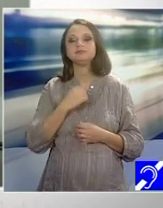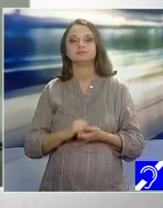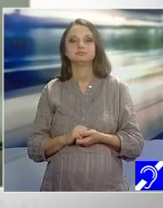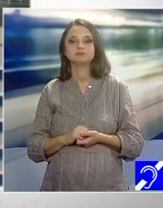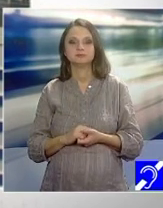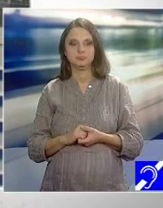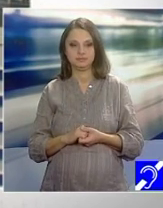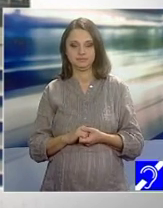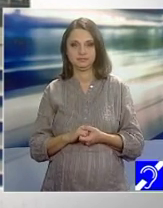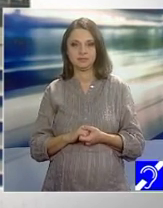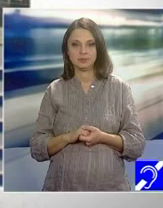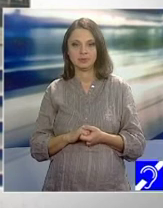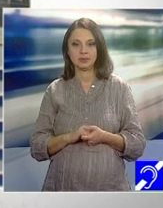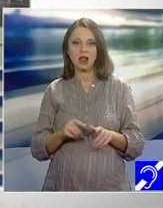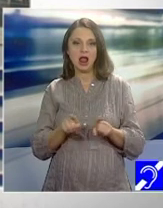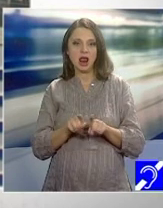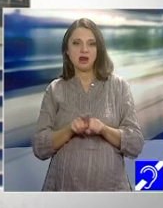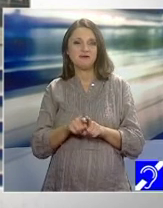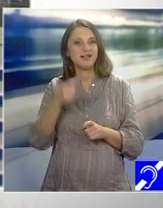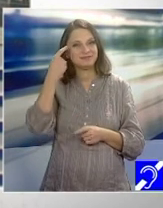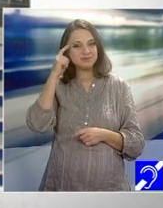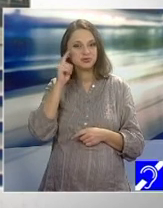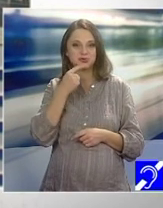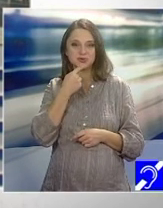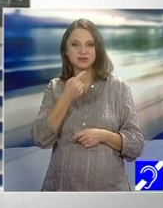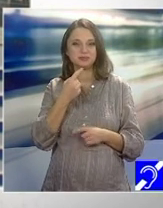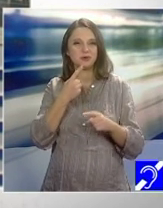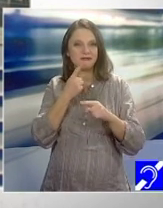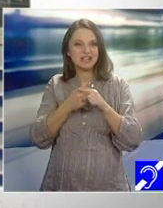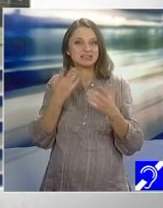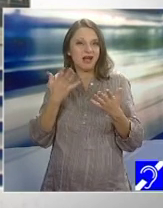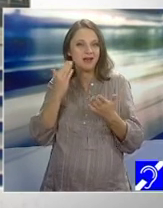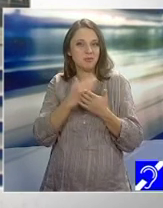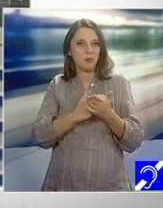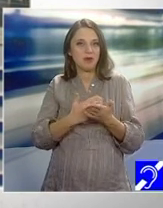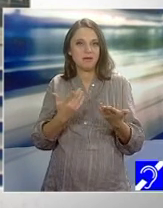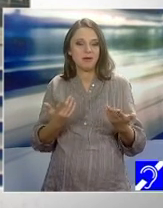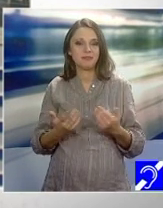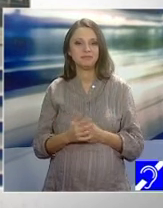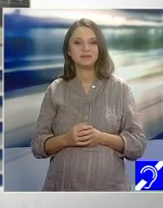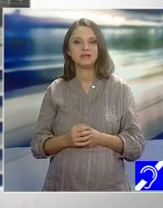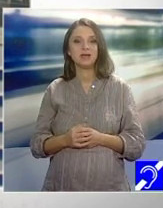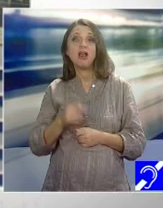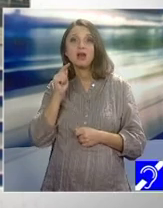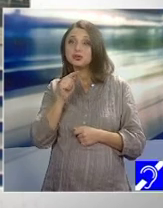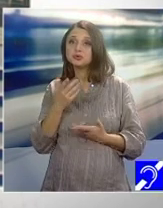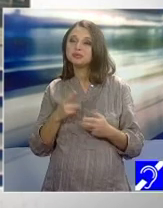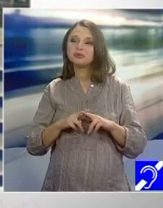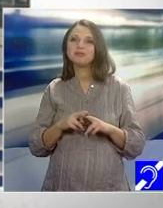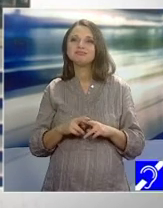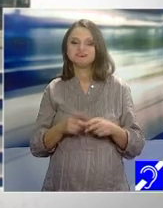La fel, nici eu nu aș ști să pun exact degetul pe ce e. Cum stau lucrurile în cazul tău atunci?